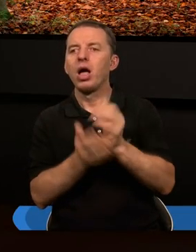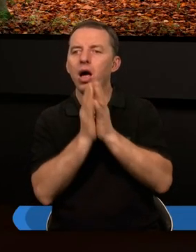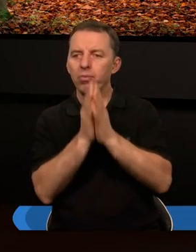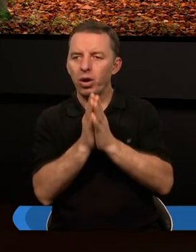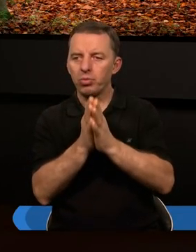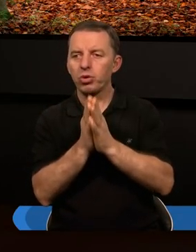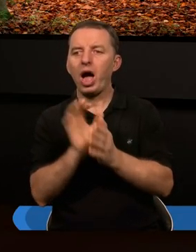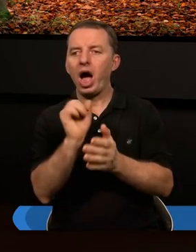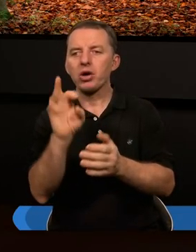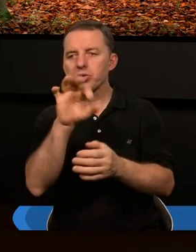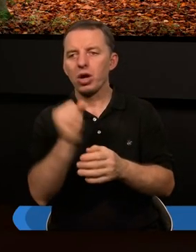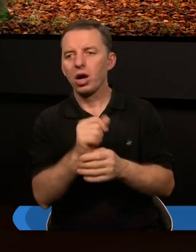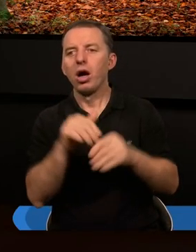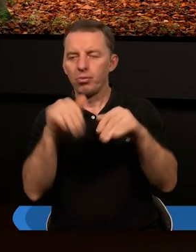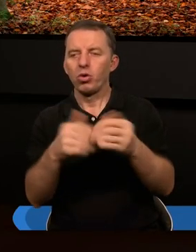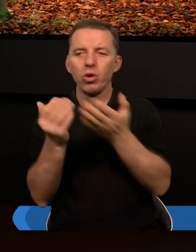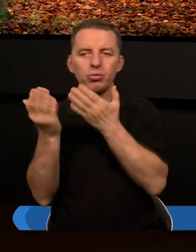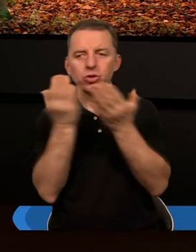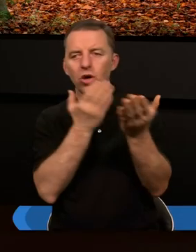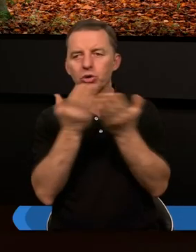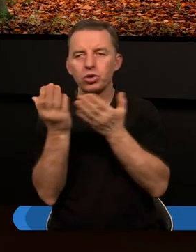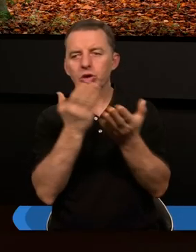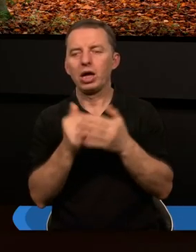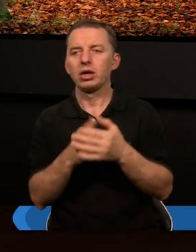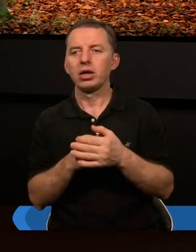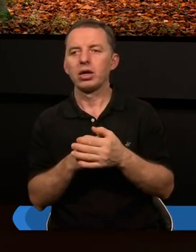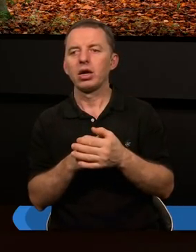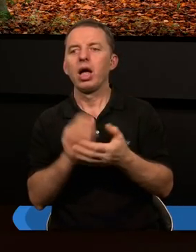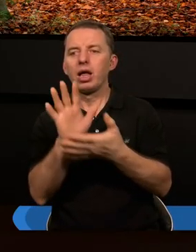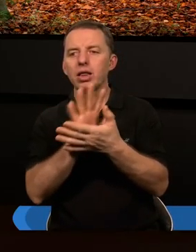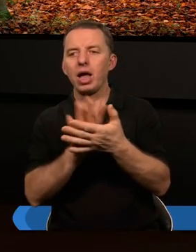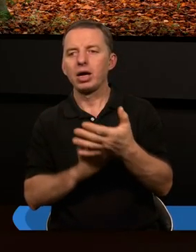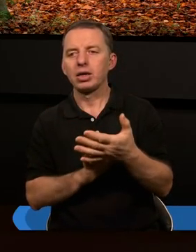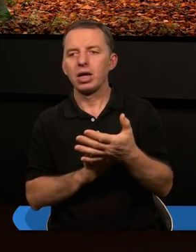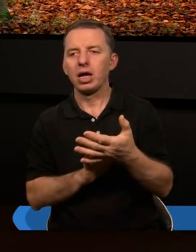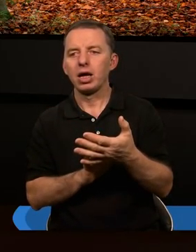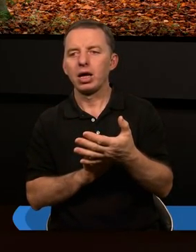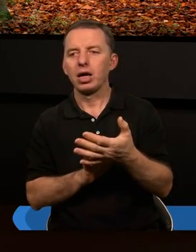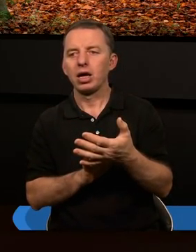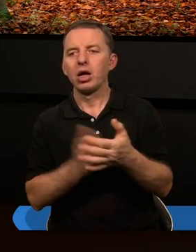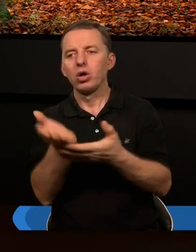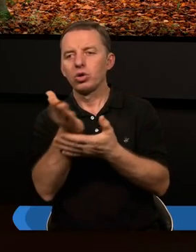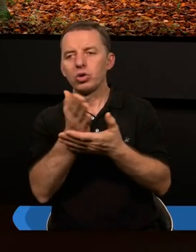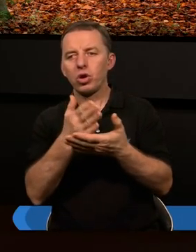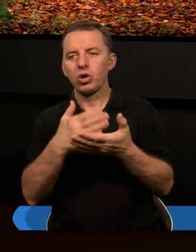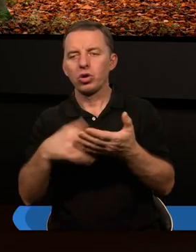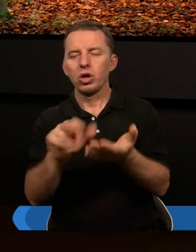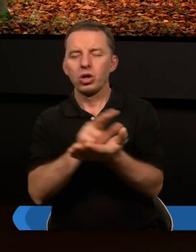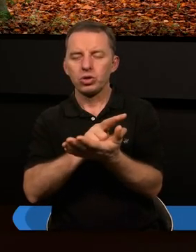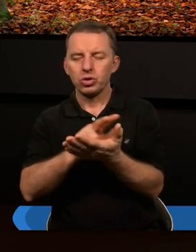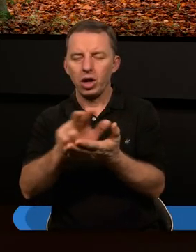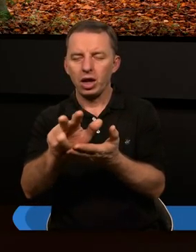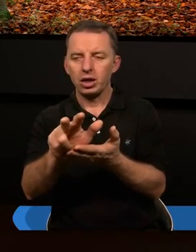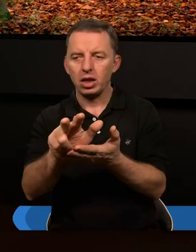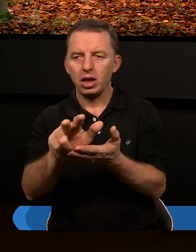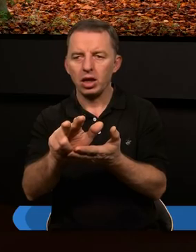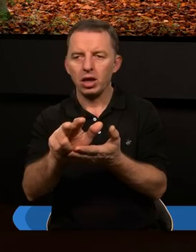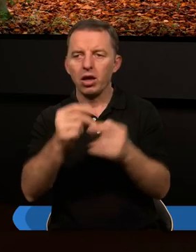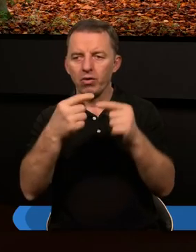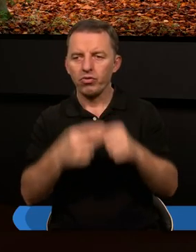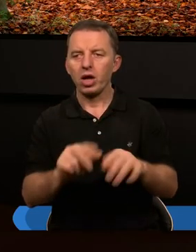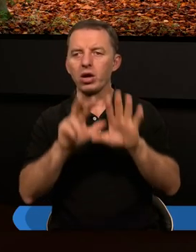poproszę może Asiu, jakbyś mogła przeczytać teksty z rozdziału trzynastego